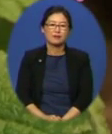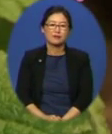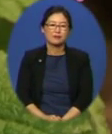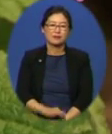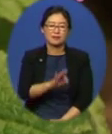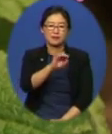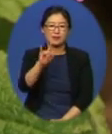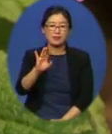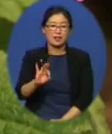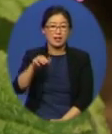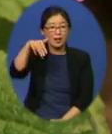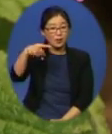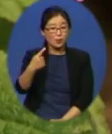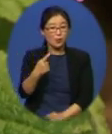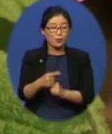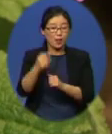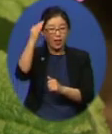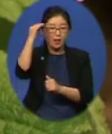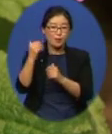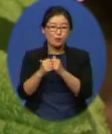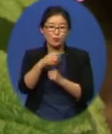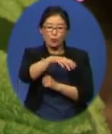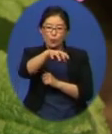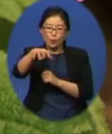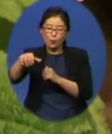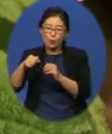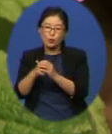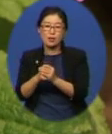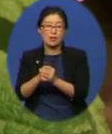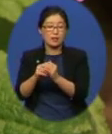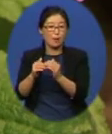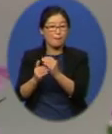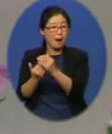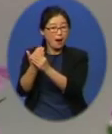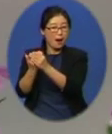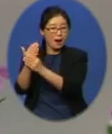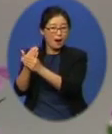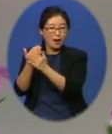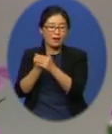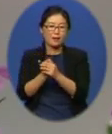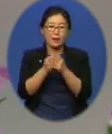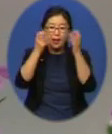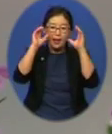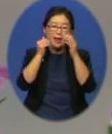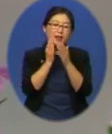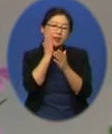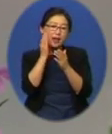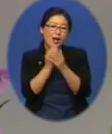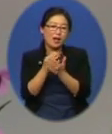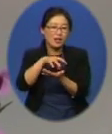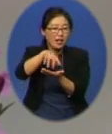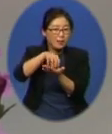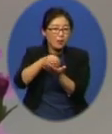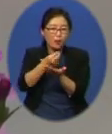앵초는 우리나라 각처에서 널리 자라고 있는 식물이며 어린 싹을 나물로 먹고 꽃이 아름다워 관상용으로